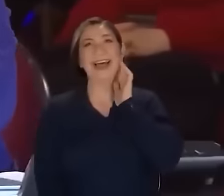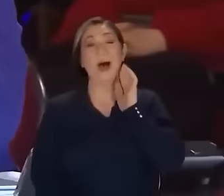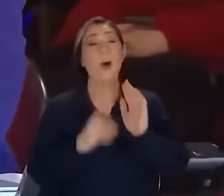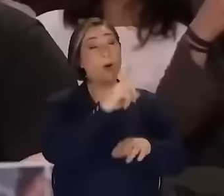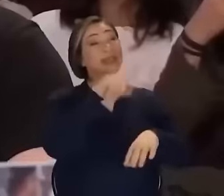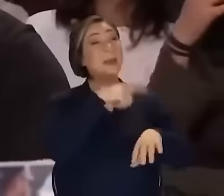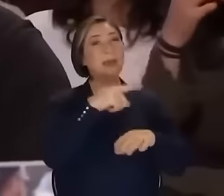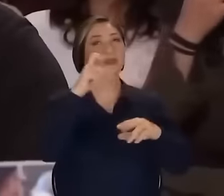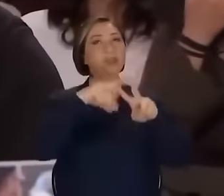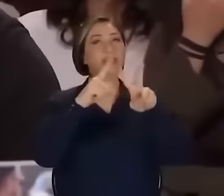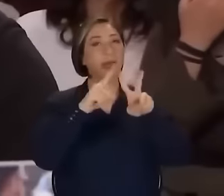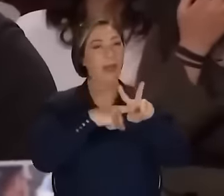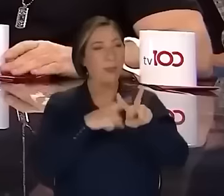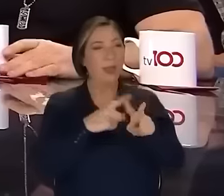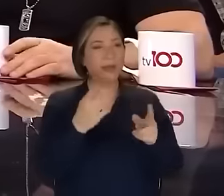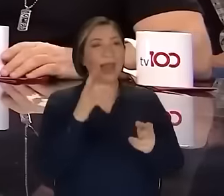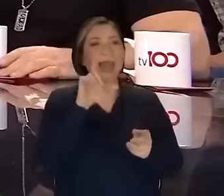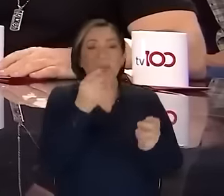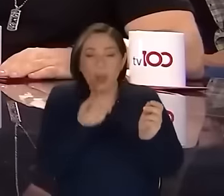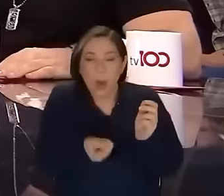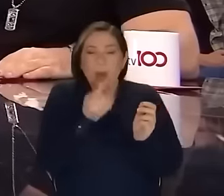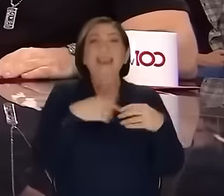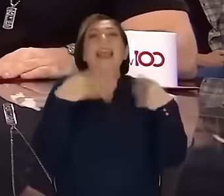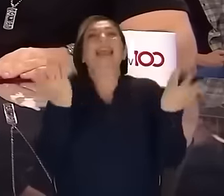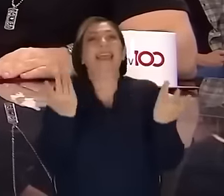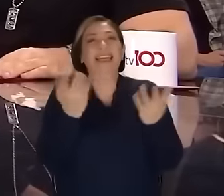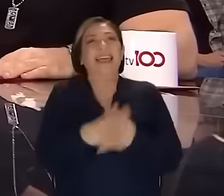Ve o zamanlar Can Yaman daha libido bile değildi. Yani.